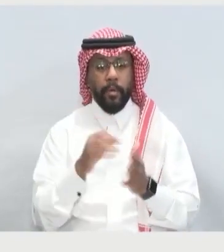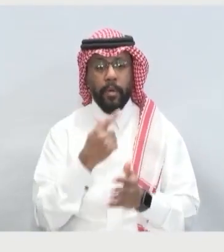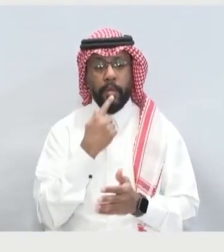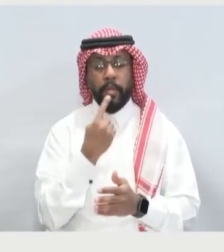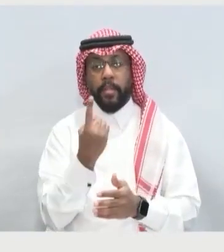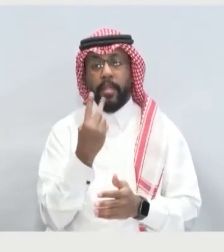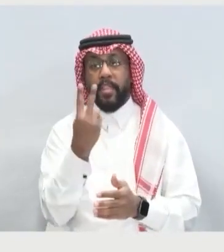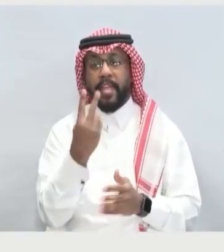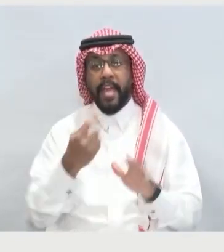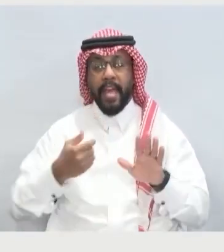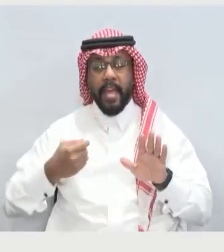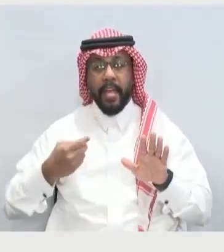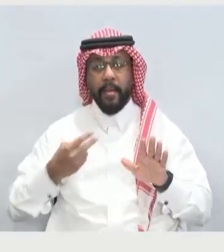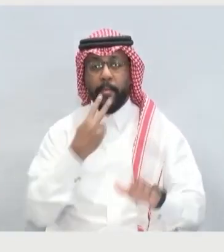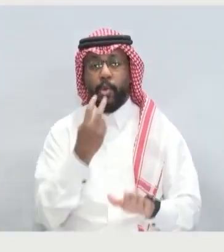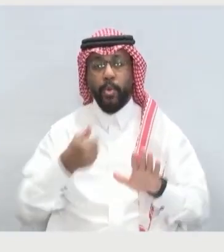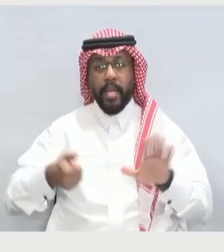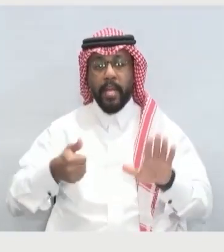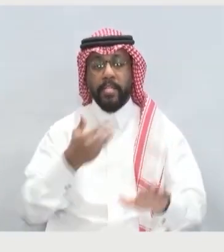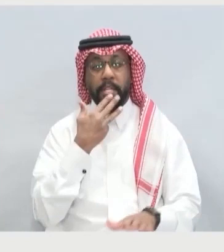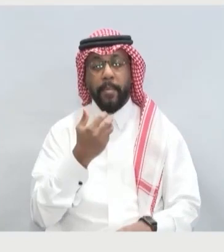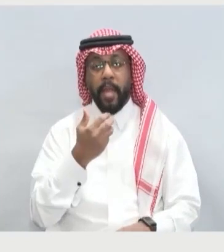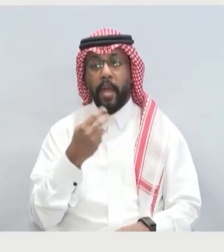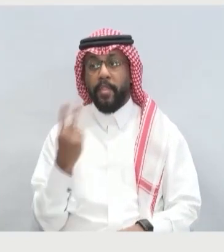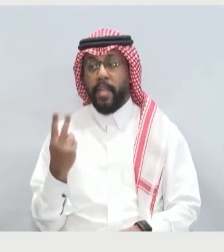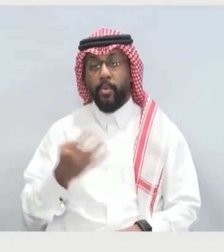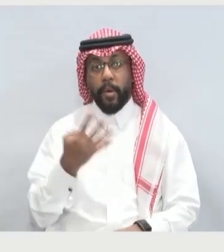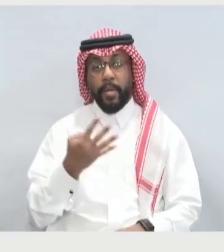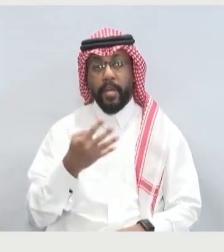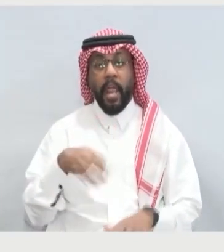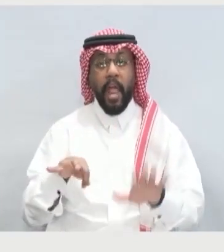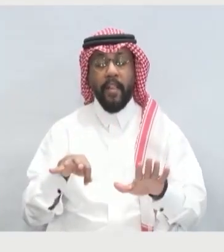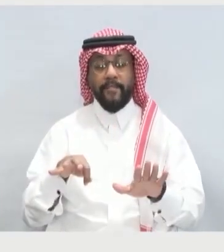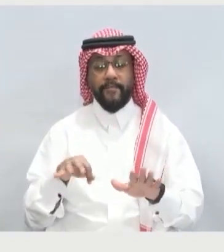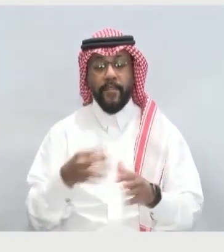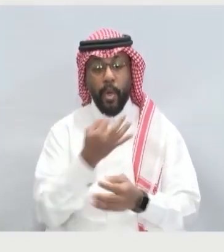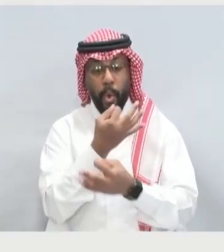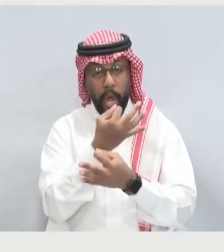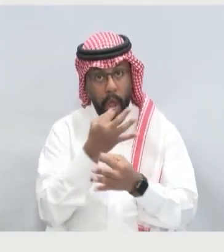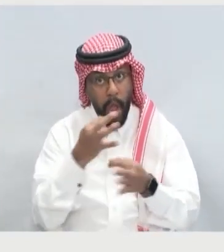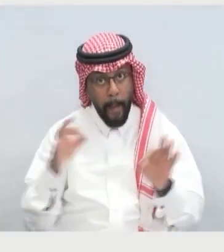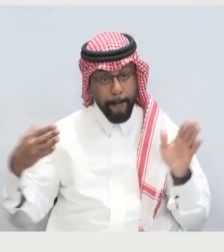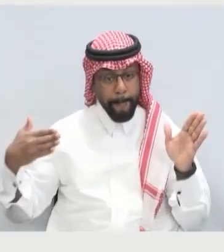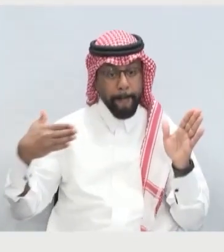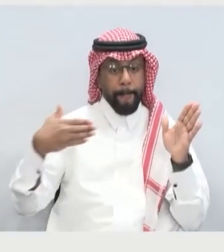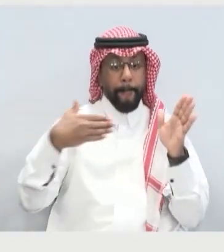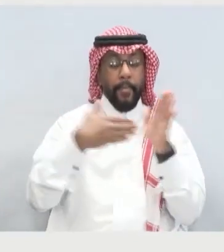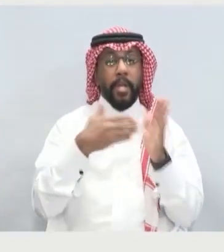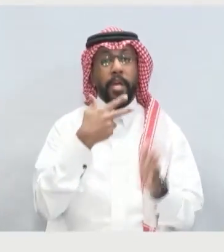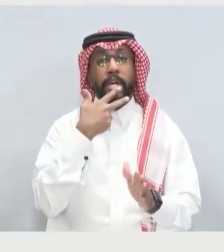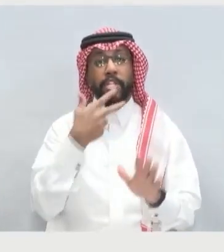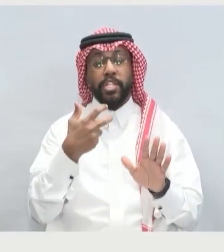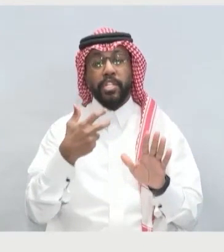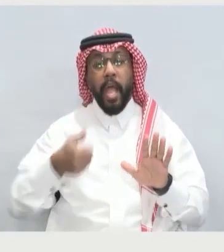مليون و942 ال لدينا اصول طويله الاجل وبالتالي يصبح اجمالي الاصول في نهايه الامر 9